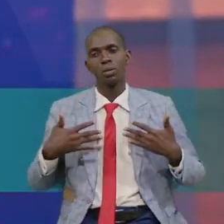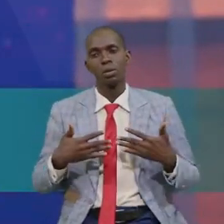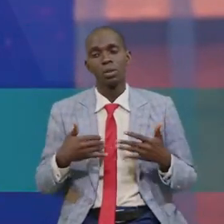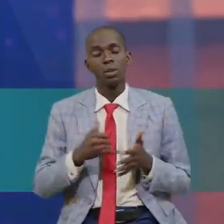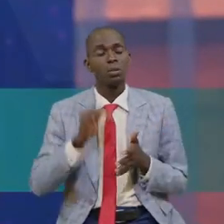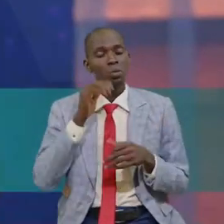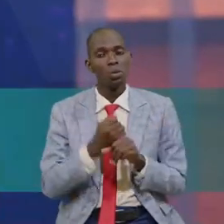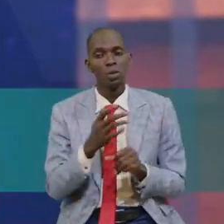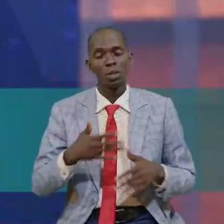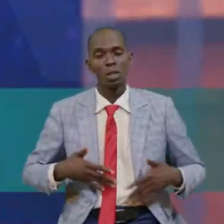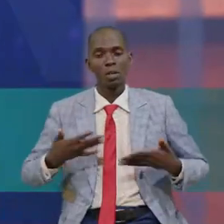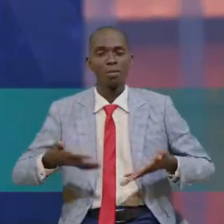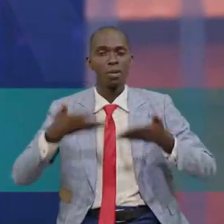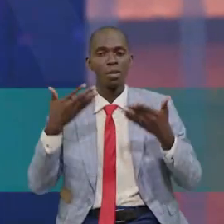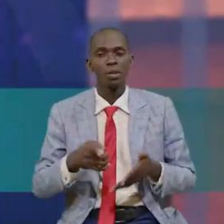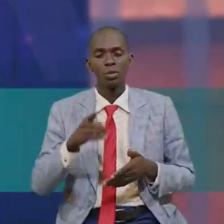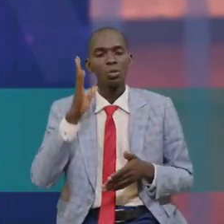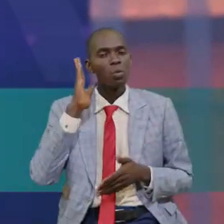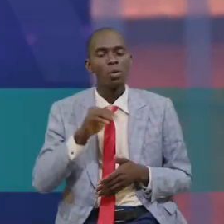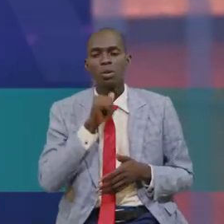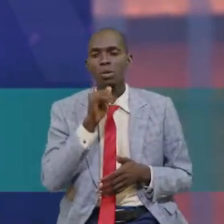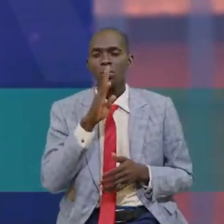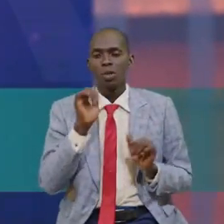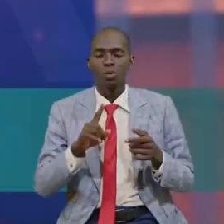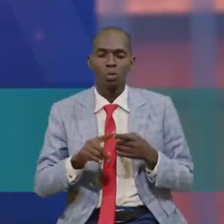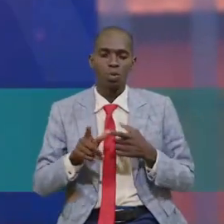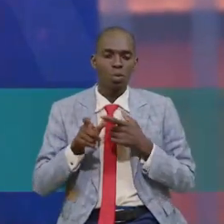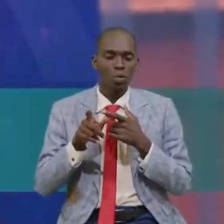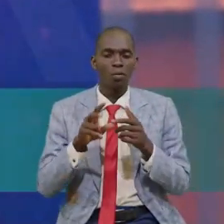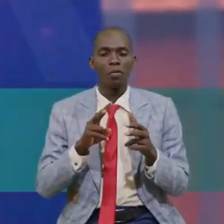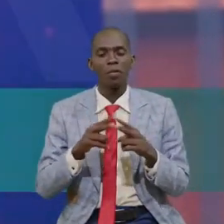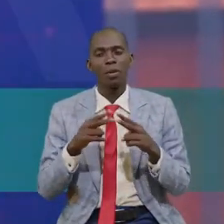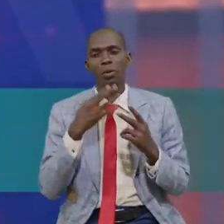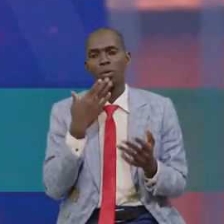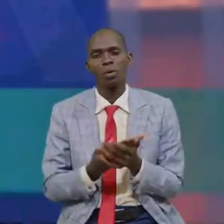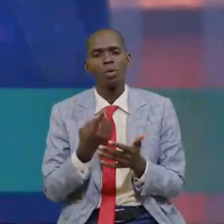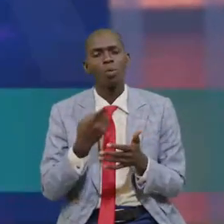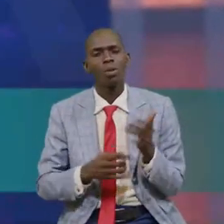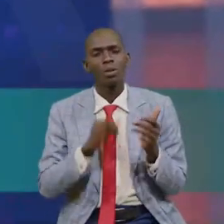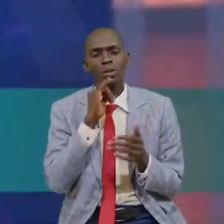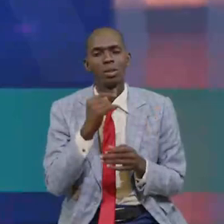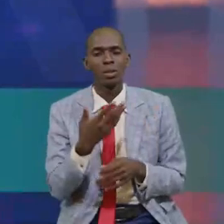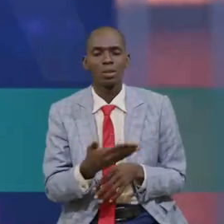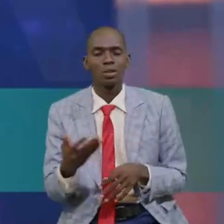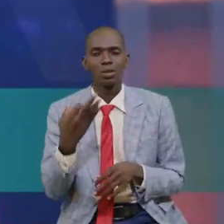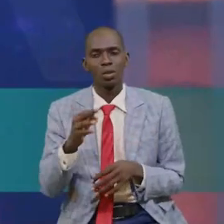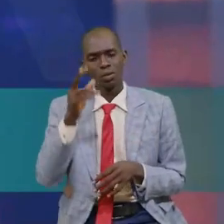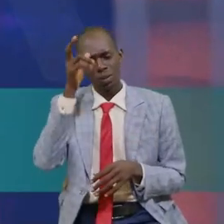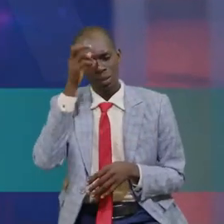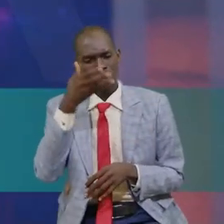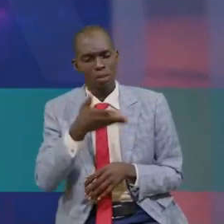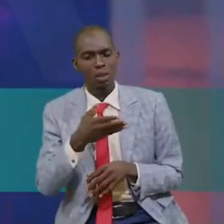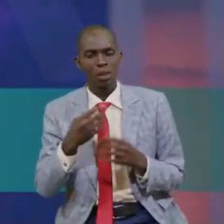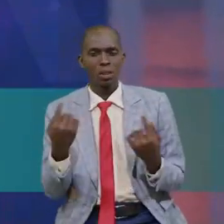vous rendre trop pesant et vous ne pourrez pas courir très bien. Quels sont les biens de Satan là-bas?